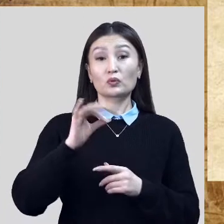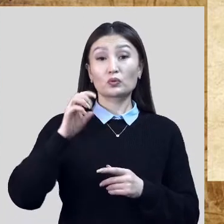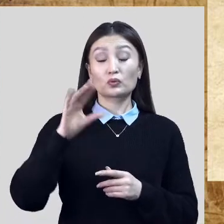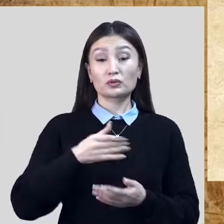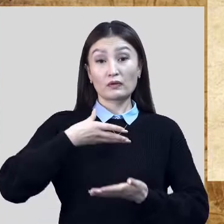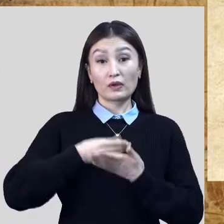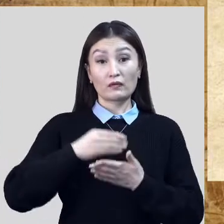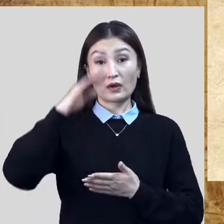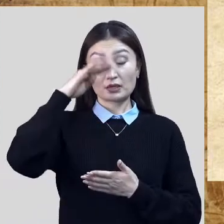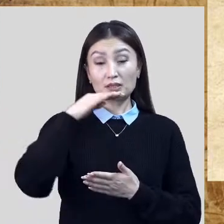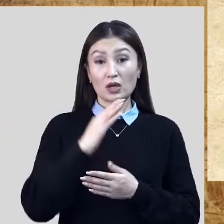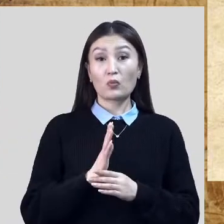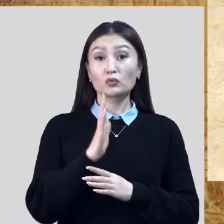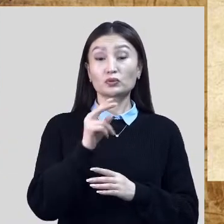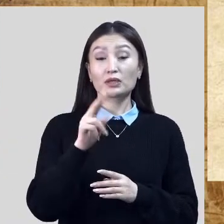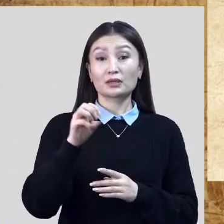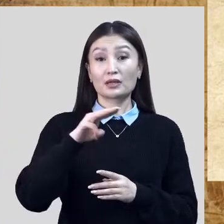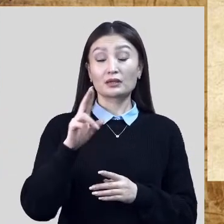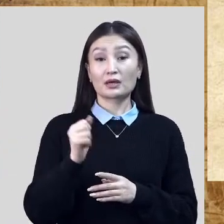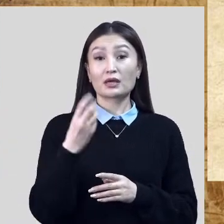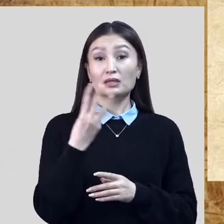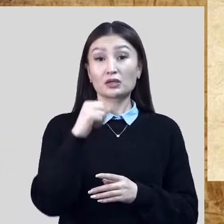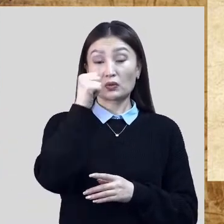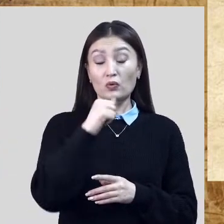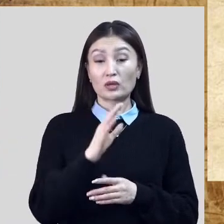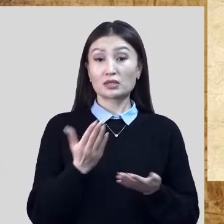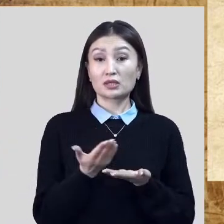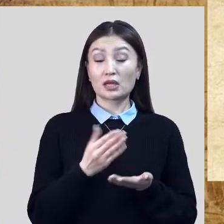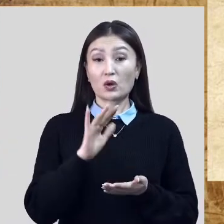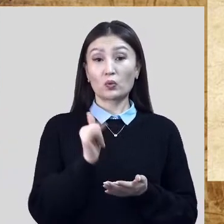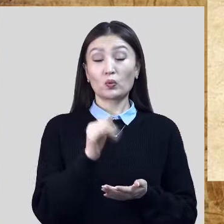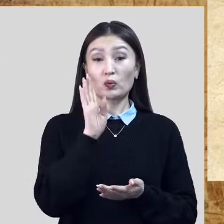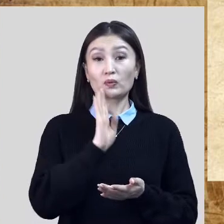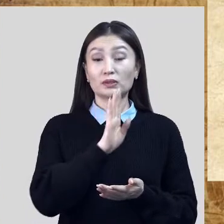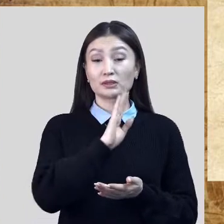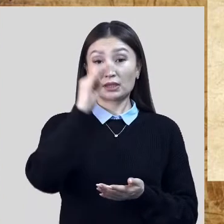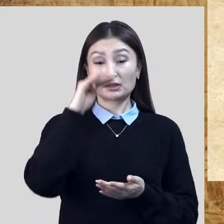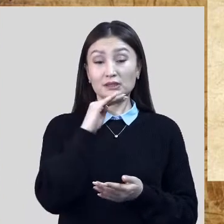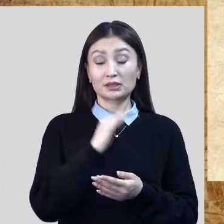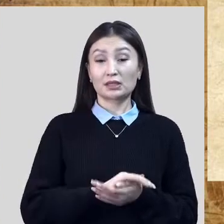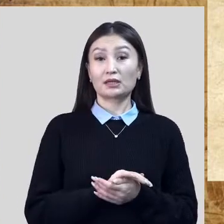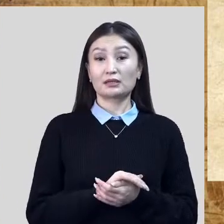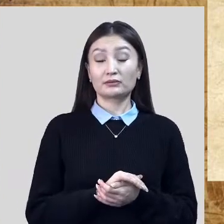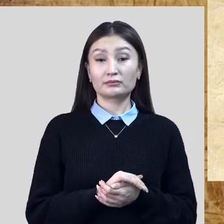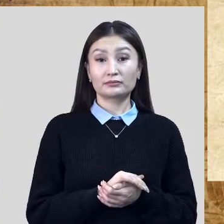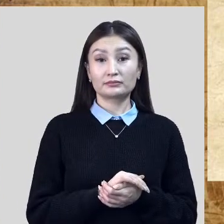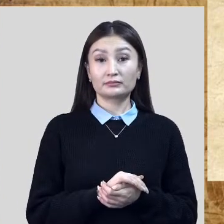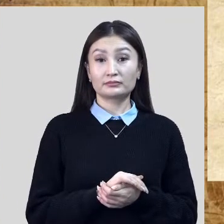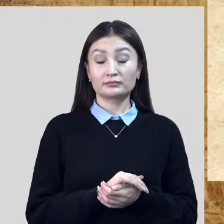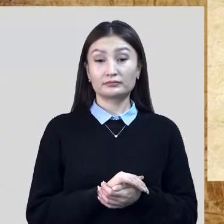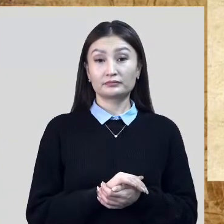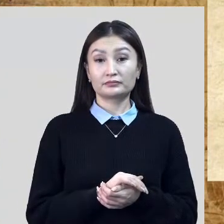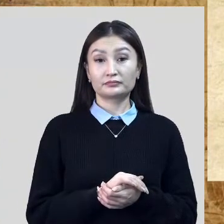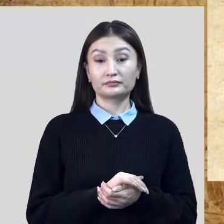отца. Будущая Датка 3 года жила у родителей и считалась номинальной женой Кунсиита.